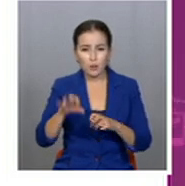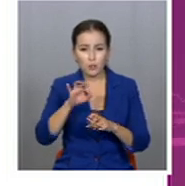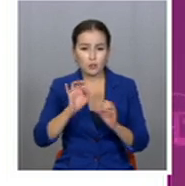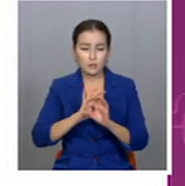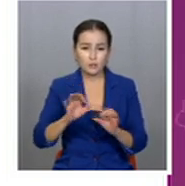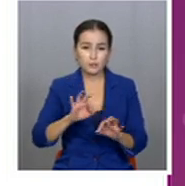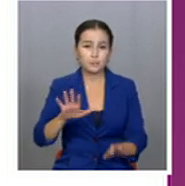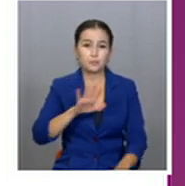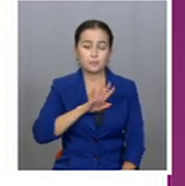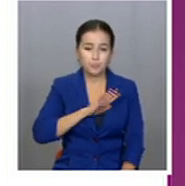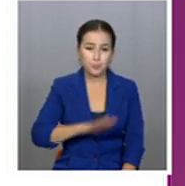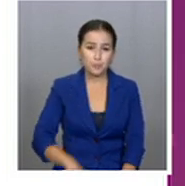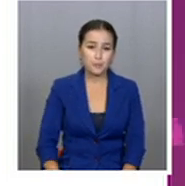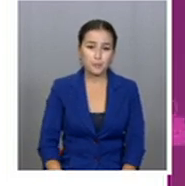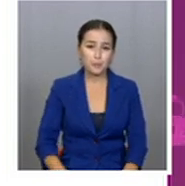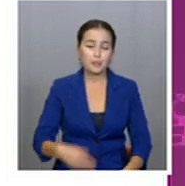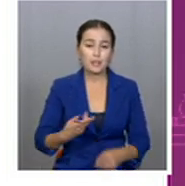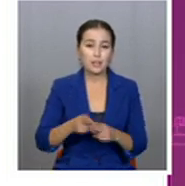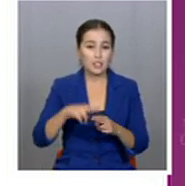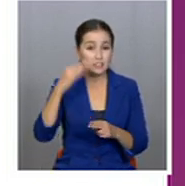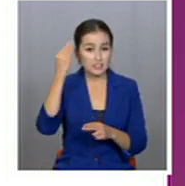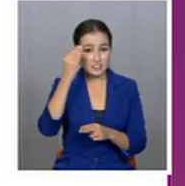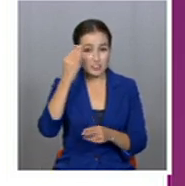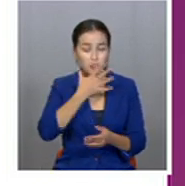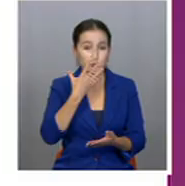бейнесінің шығарма идеясымен байланысын